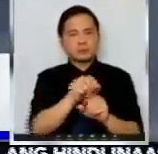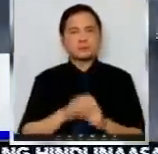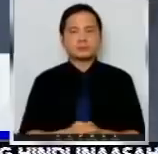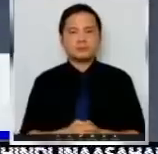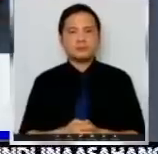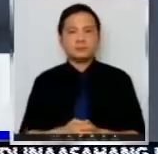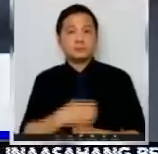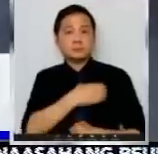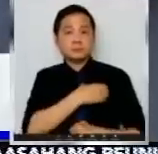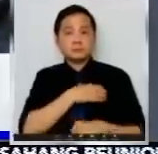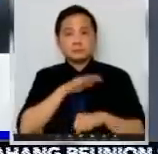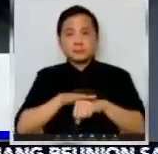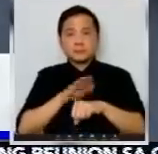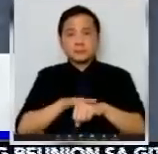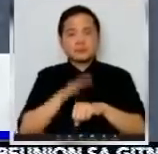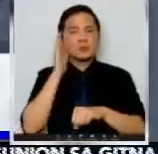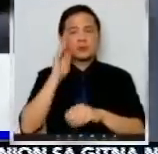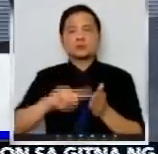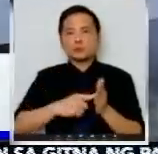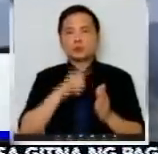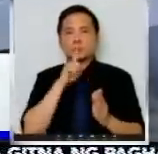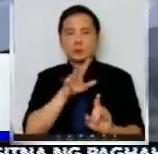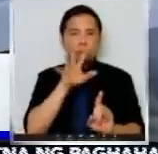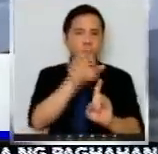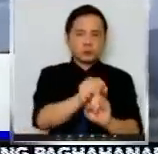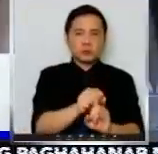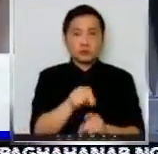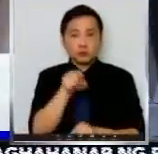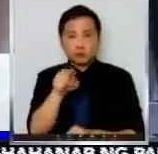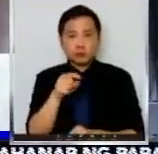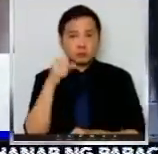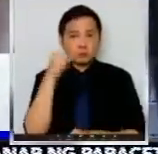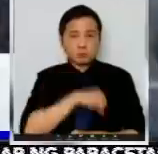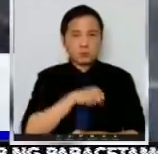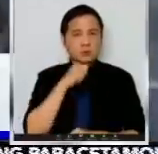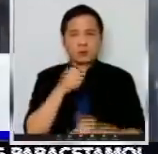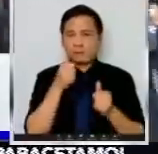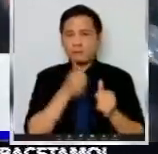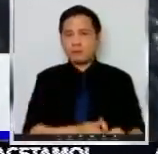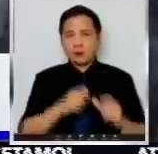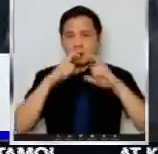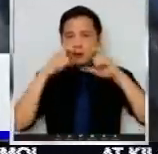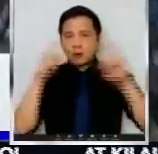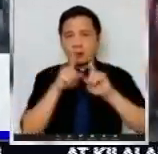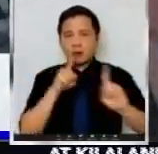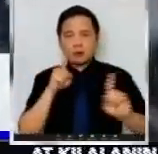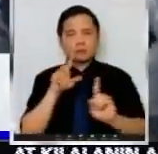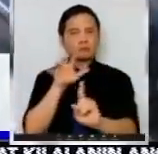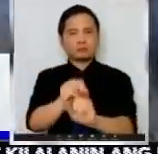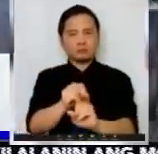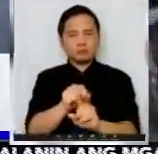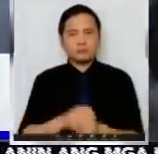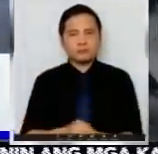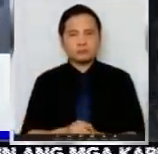ang hulihan sa mga patuloy na hindi nagsusuot ng mask at lalabag sa mga minimum health protocols. Yung unang huli po, yung ating